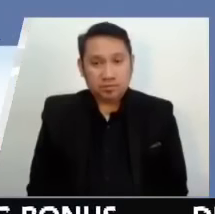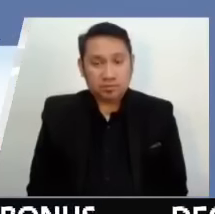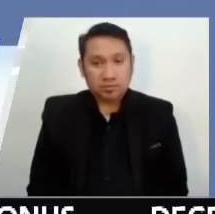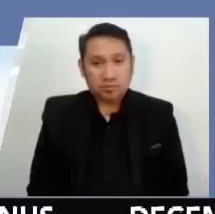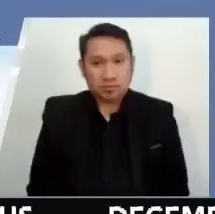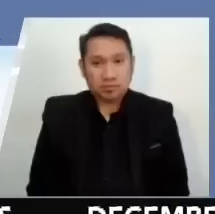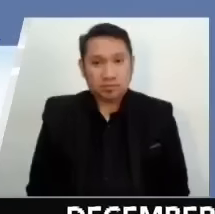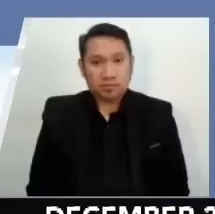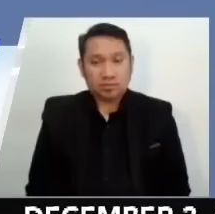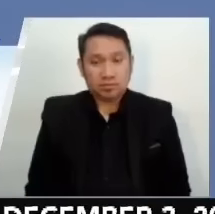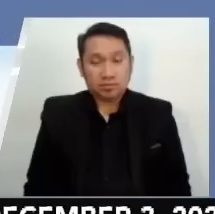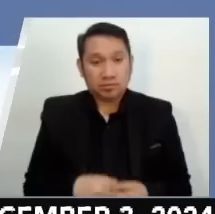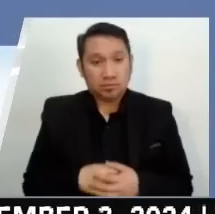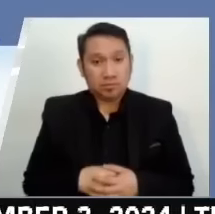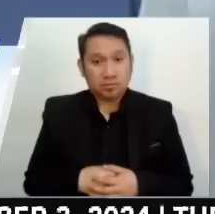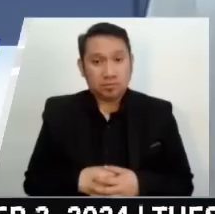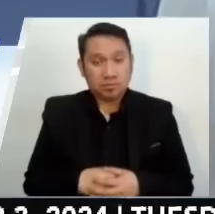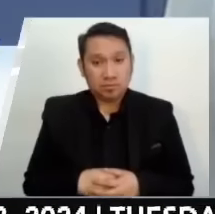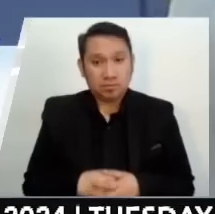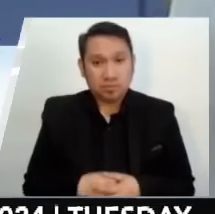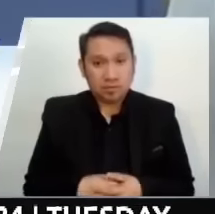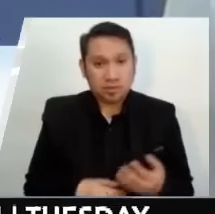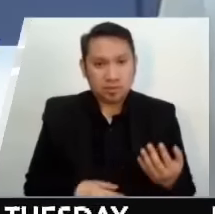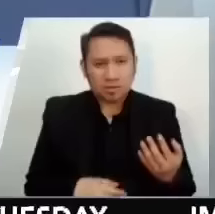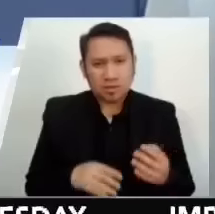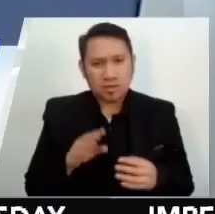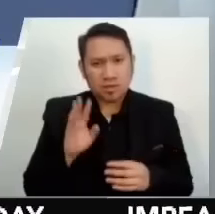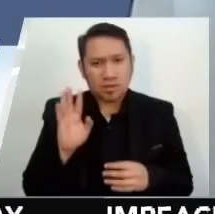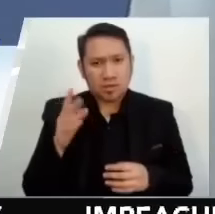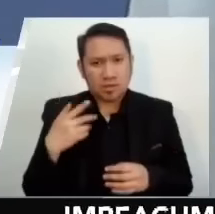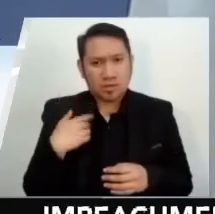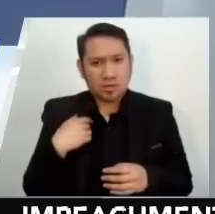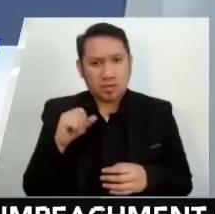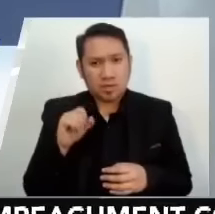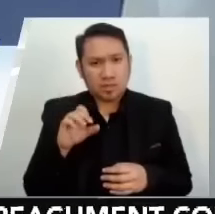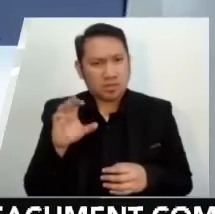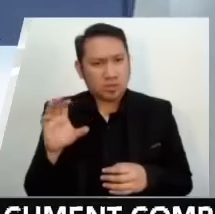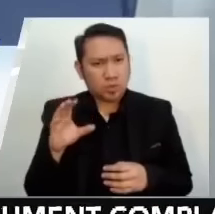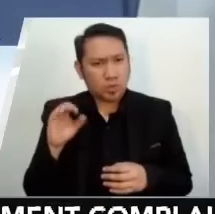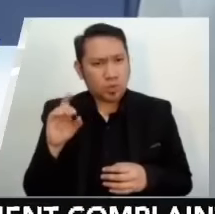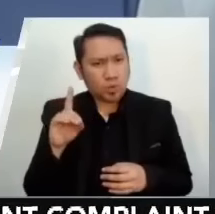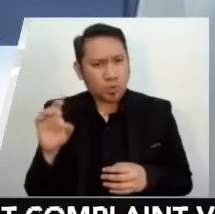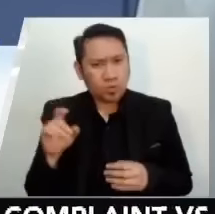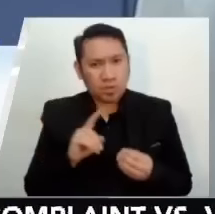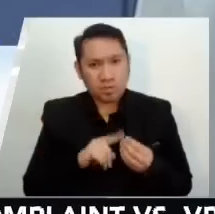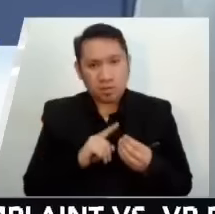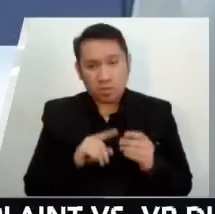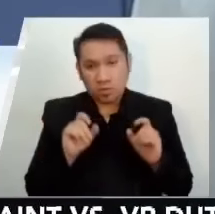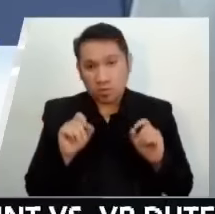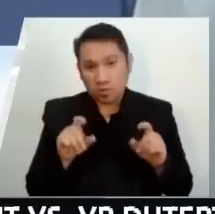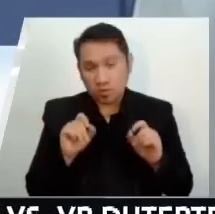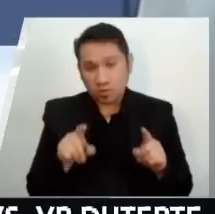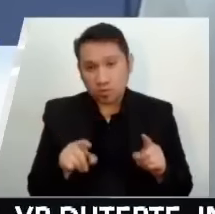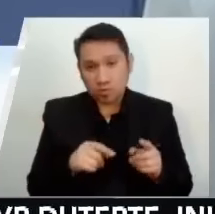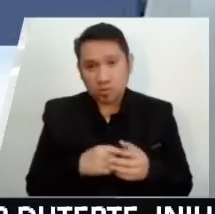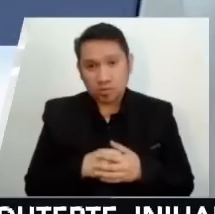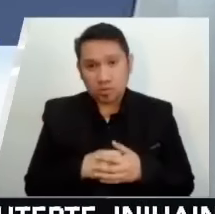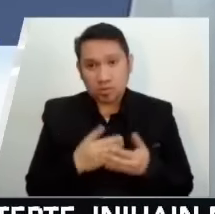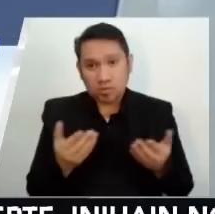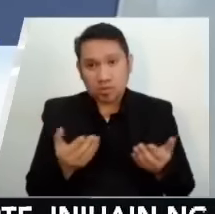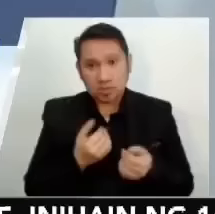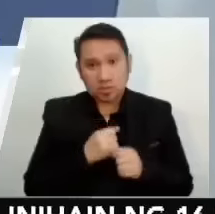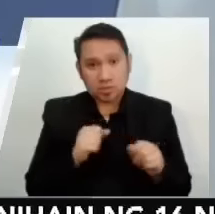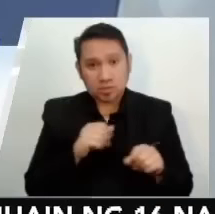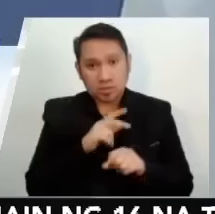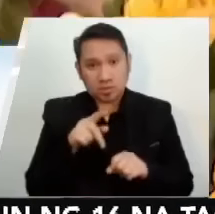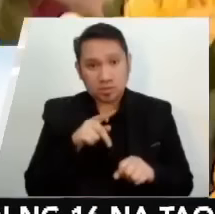14 na counts ng paglabag sa Section 8 ng Securities Regulation Code o pagbebenta at pag-aalok ng securities sa Pilipinas nang walang pahintulot